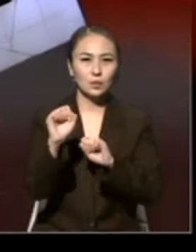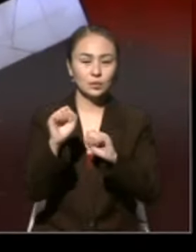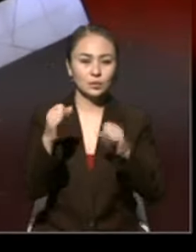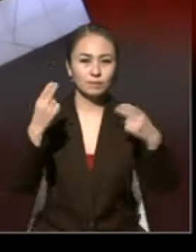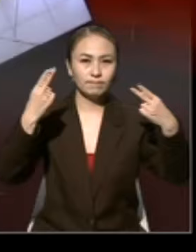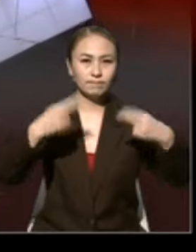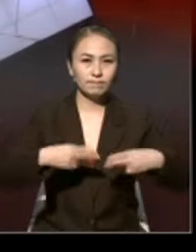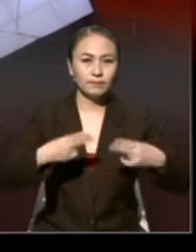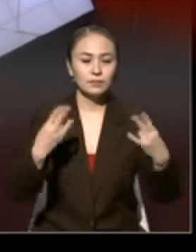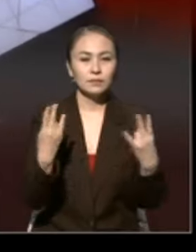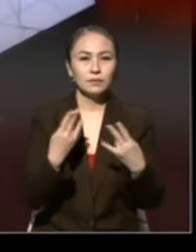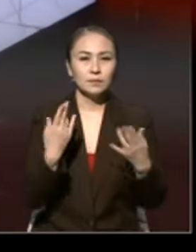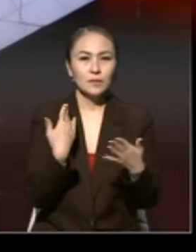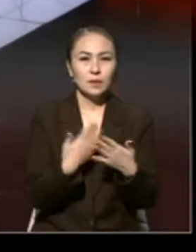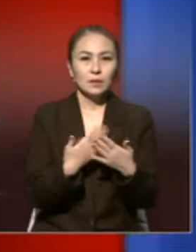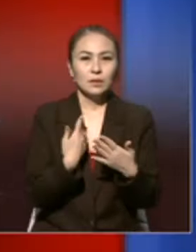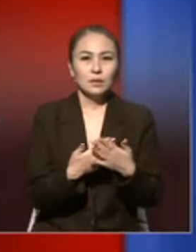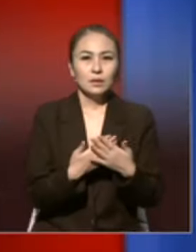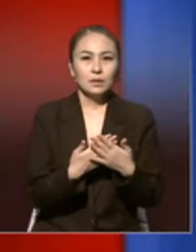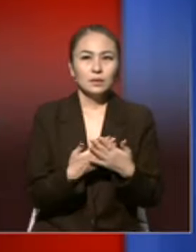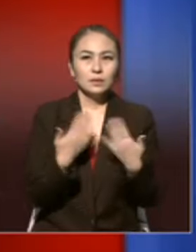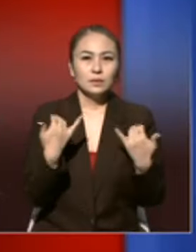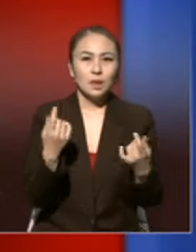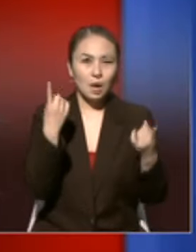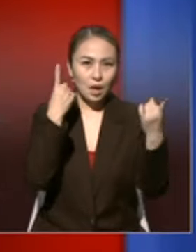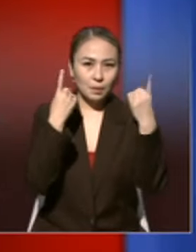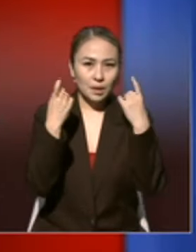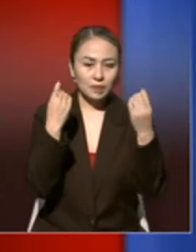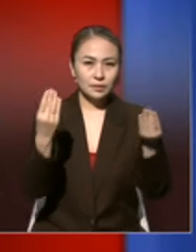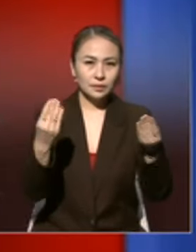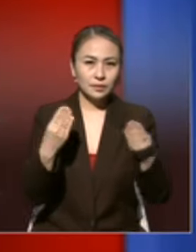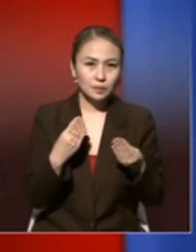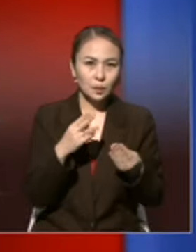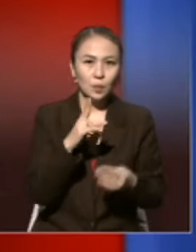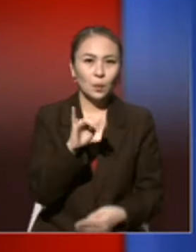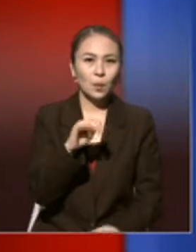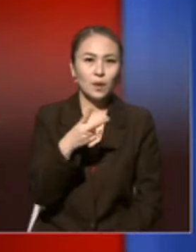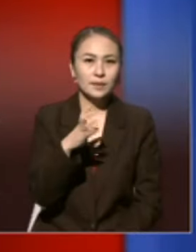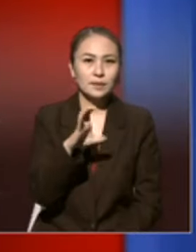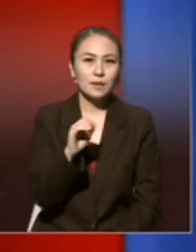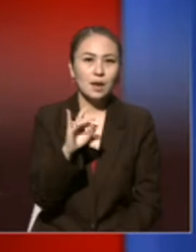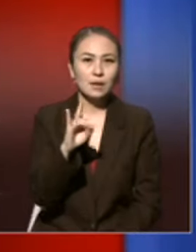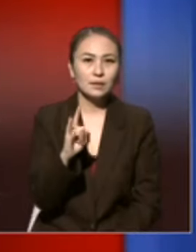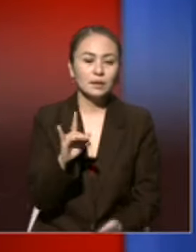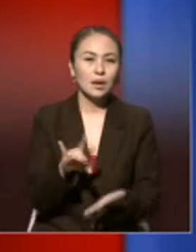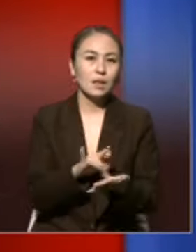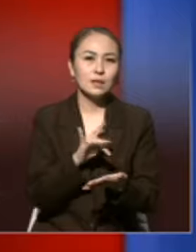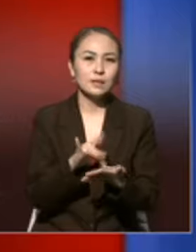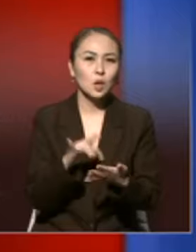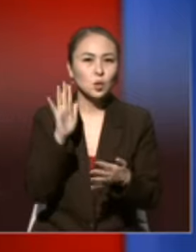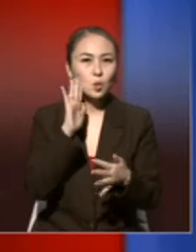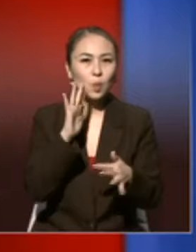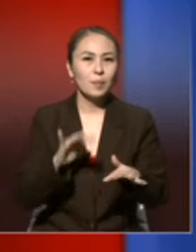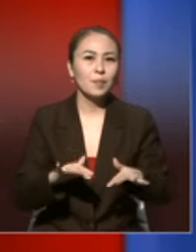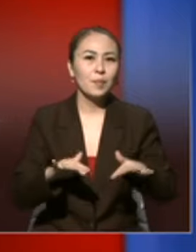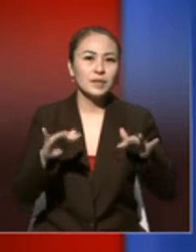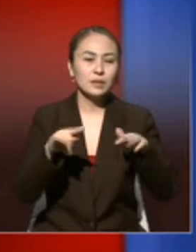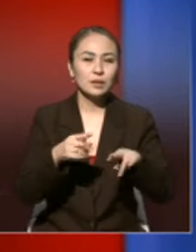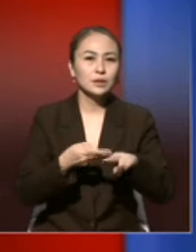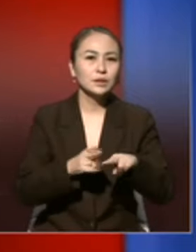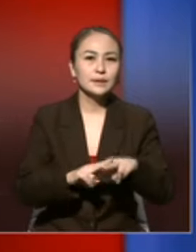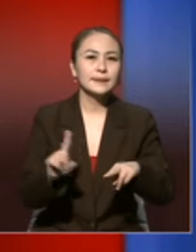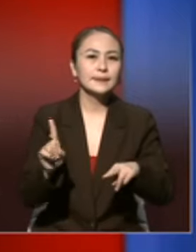бөгеттері болу керек. Мысалға міне жаңа ғана ақпарат келді, Күлсары қаласын су басты деп жатыр. Yeah. Мысалға. Бұл не